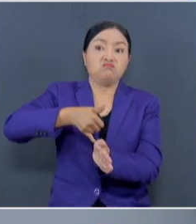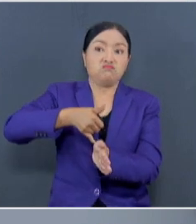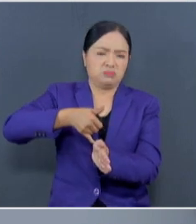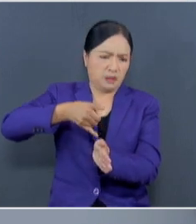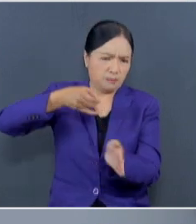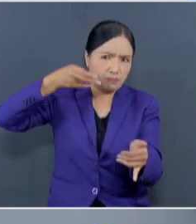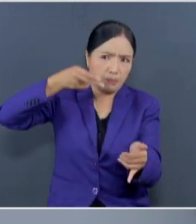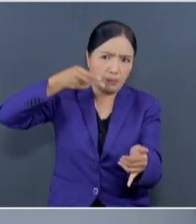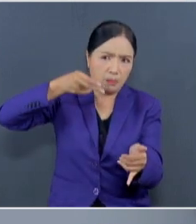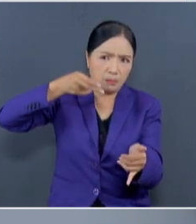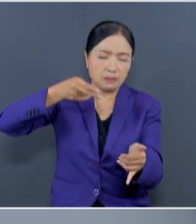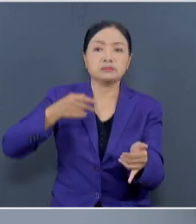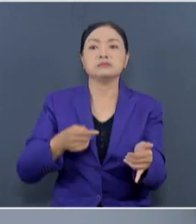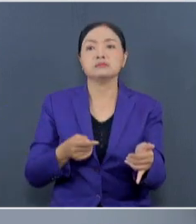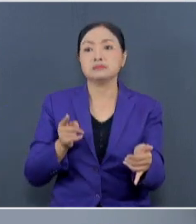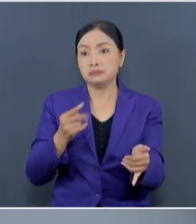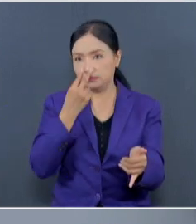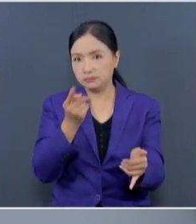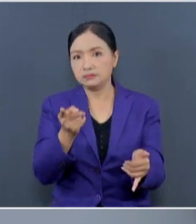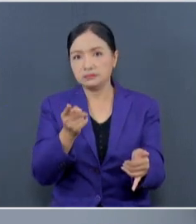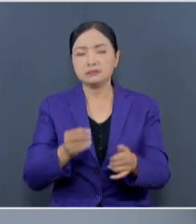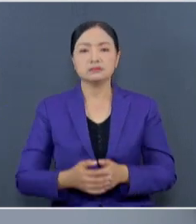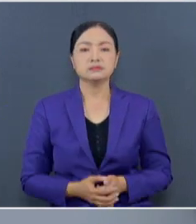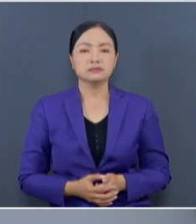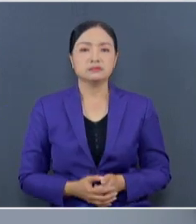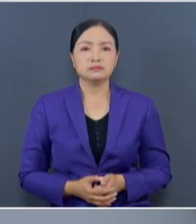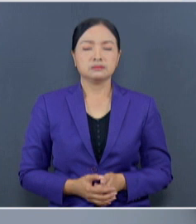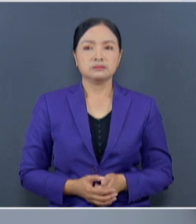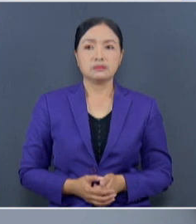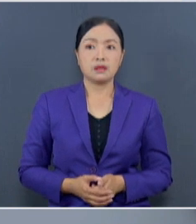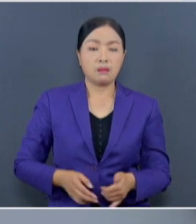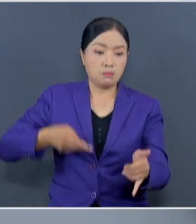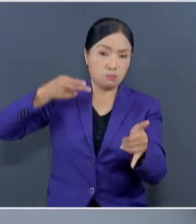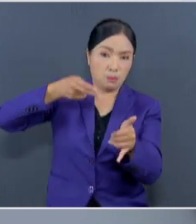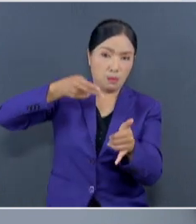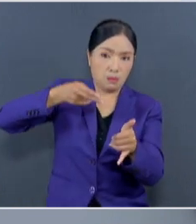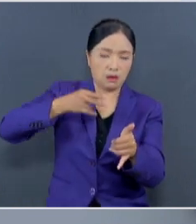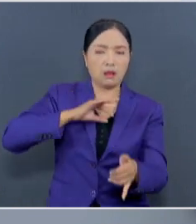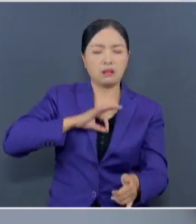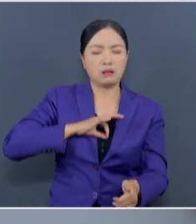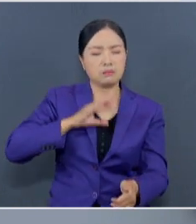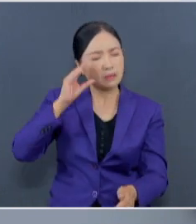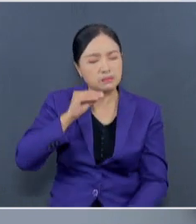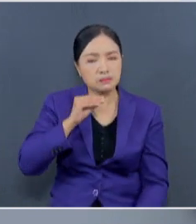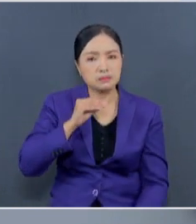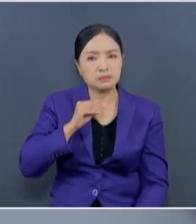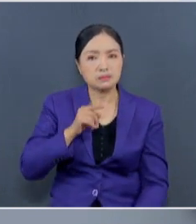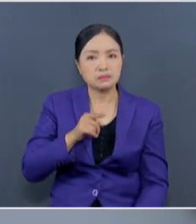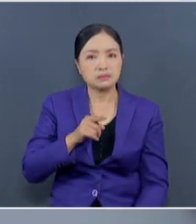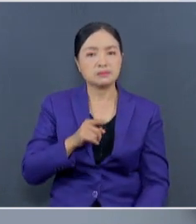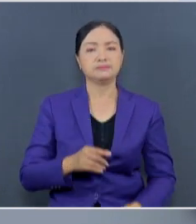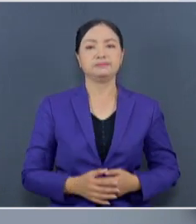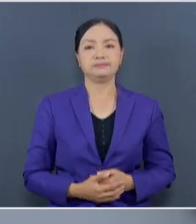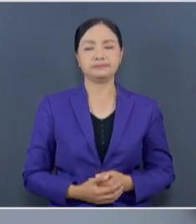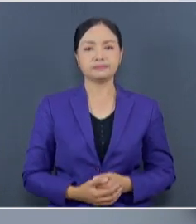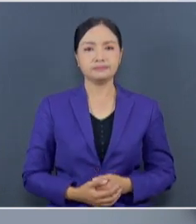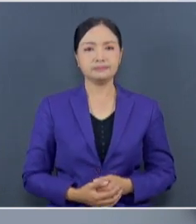เลยหลังจากนั้นเขบอกเนี่ยฮะคุณผู้ชมมีภาพจากกล้องวงจรปิดหลังจากนั้นเขาบอกว่าเขาไม่รู้สึกตัวอีกเลยภาพมันตัดไปเลยฮะลองไปฟังเสียงของ